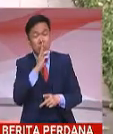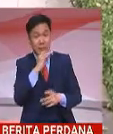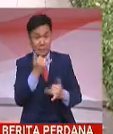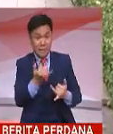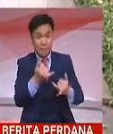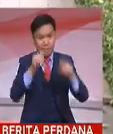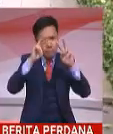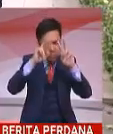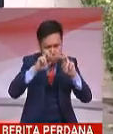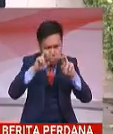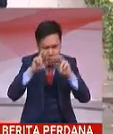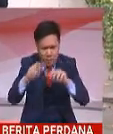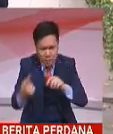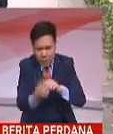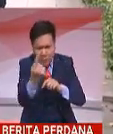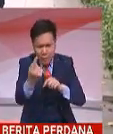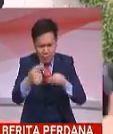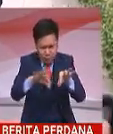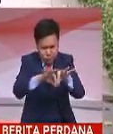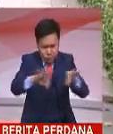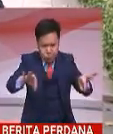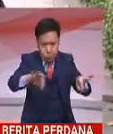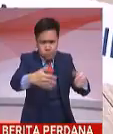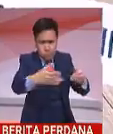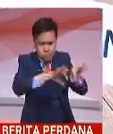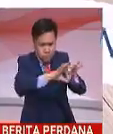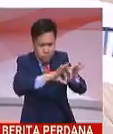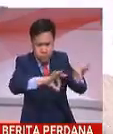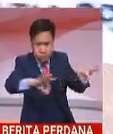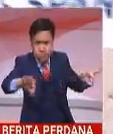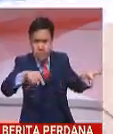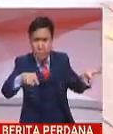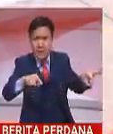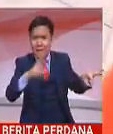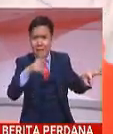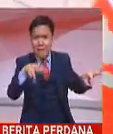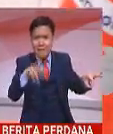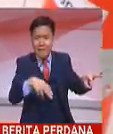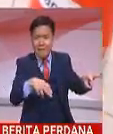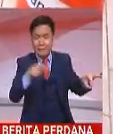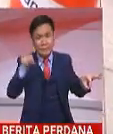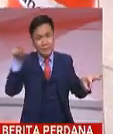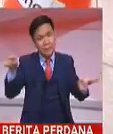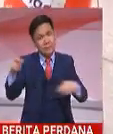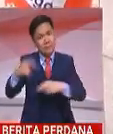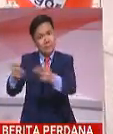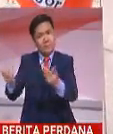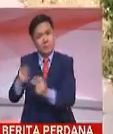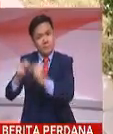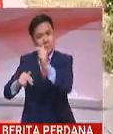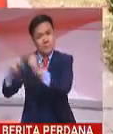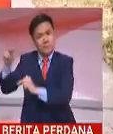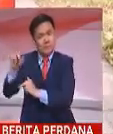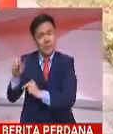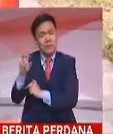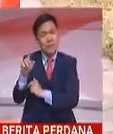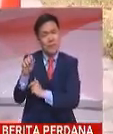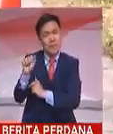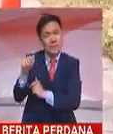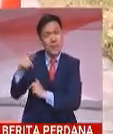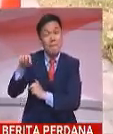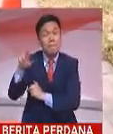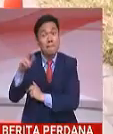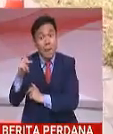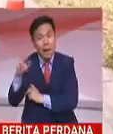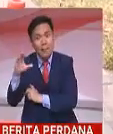lanjut berjaya mengesan penyambungan air secara tidak sah di tapak pembinaan Jalan Medan Residen, Desa Park